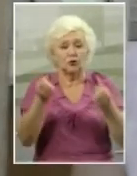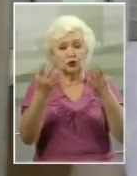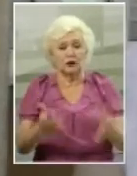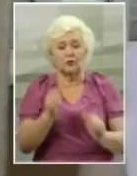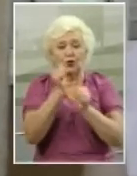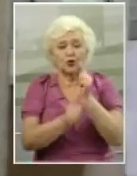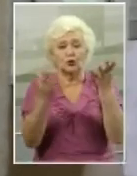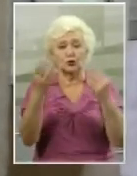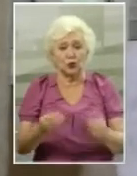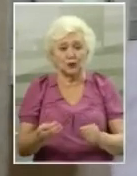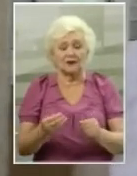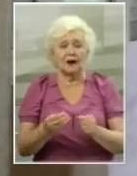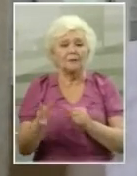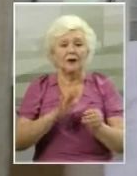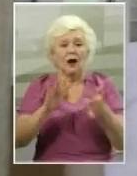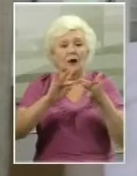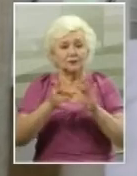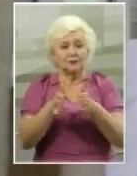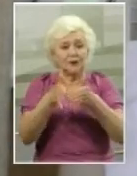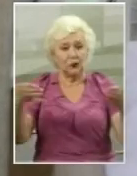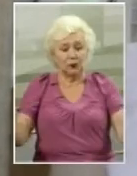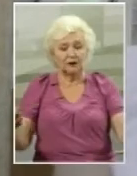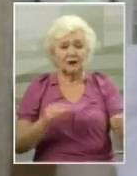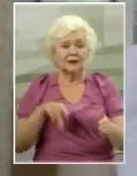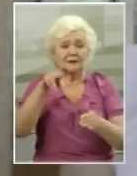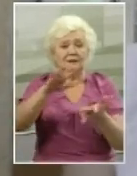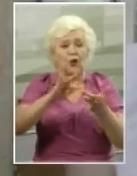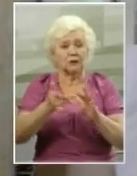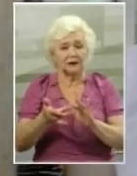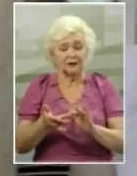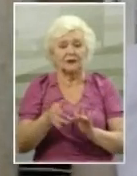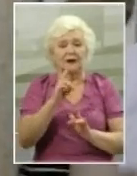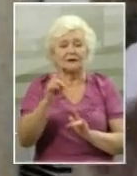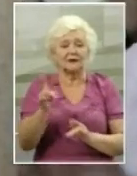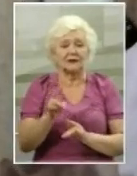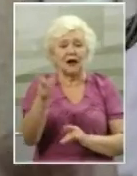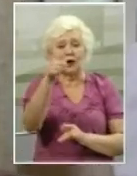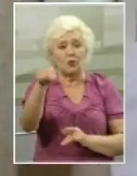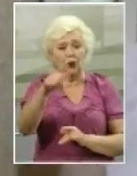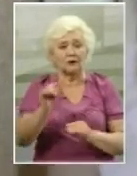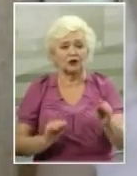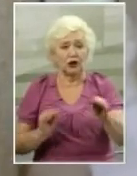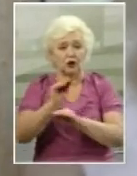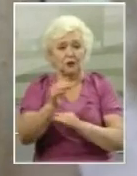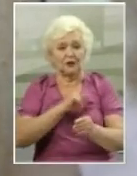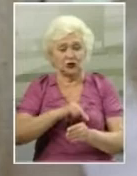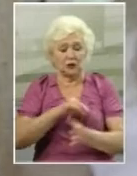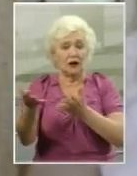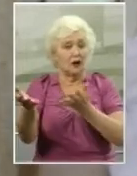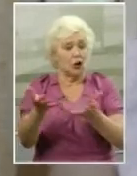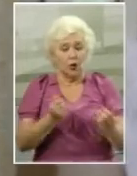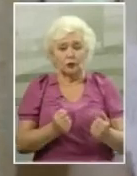кожного дня після закінчення нашого прийому заходити на сайт, є полочка, називається «Додаткові талони», і